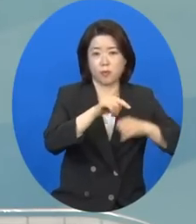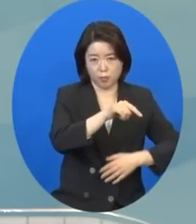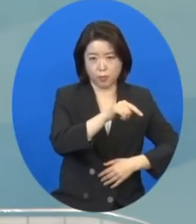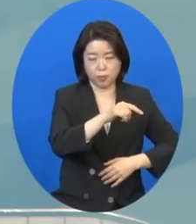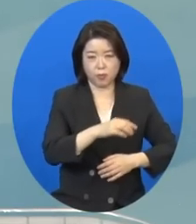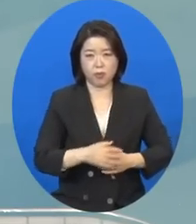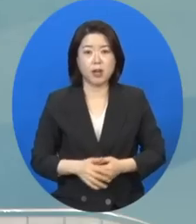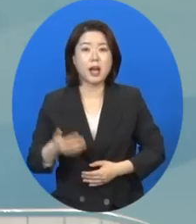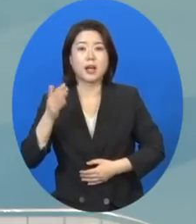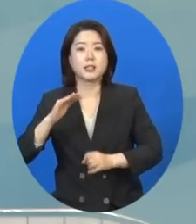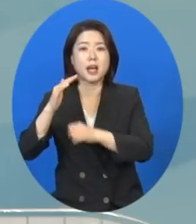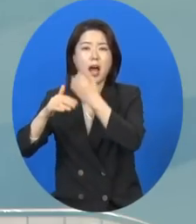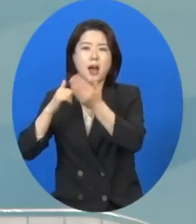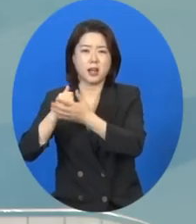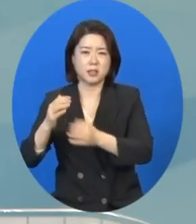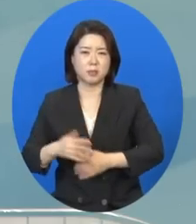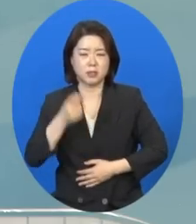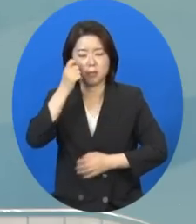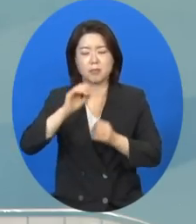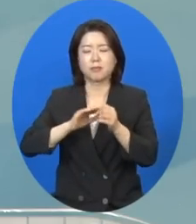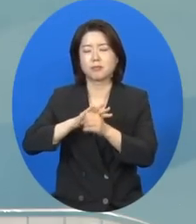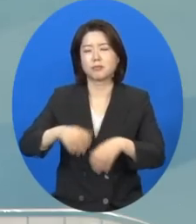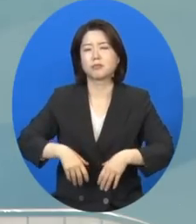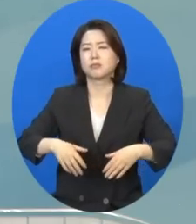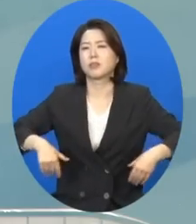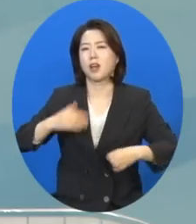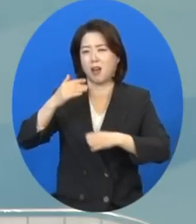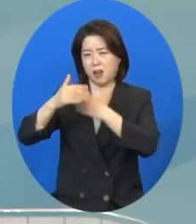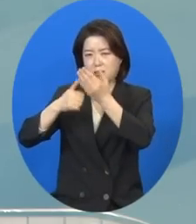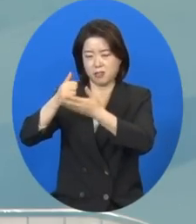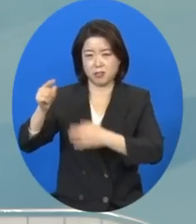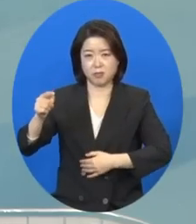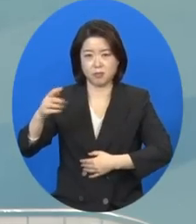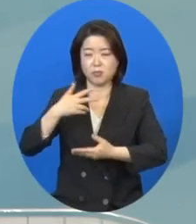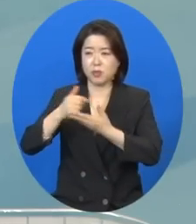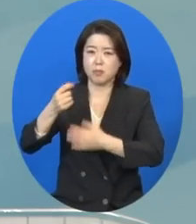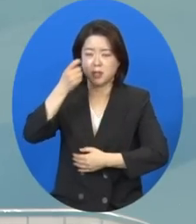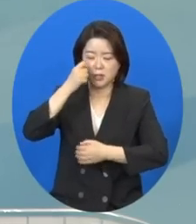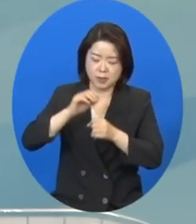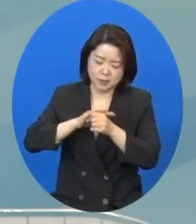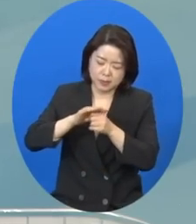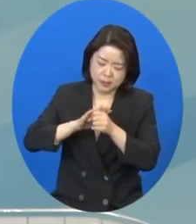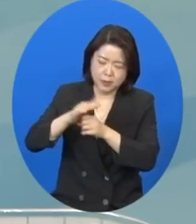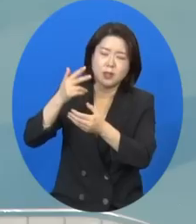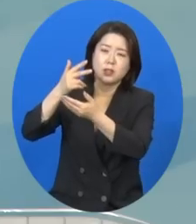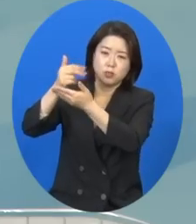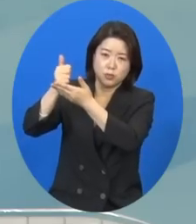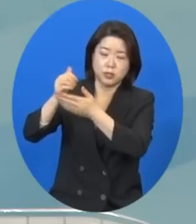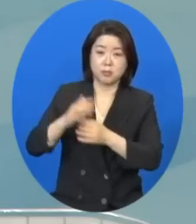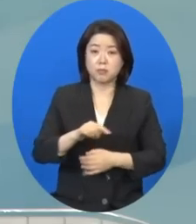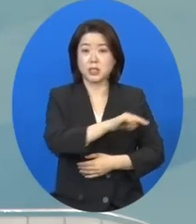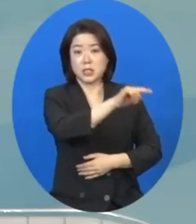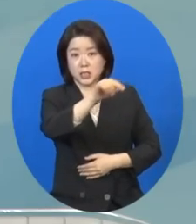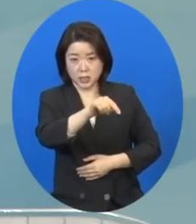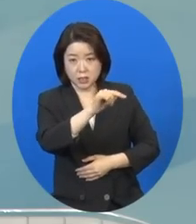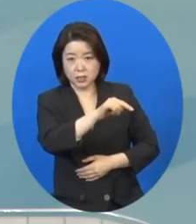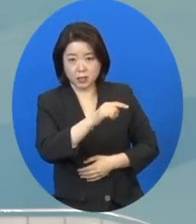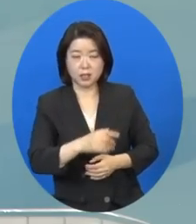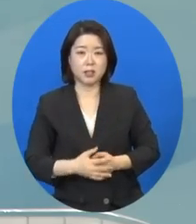그런데 하나님은요 정말 자비의 하나님이세요 주님은 정말 긍휼의 주님이십니다 이들에게